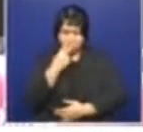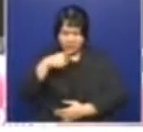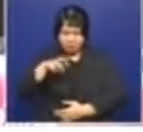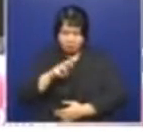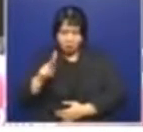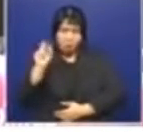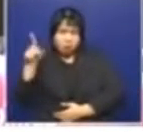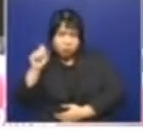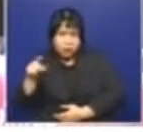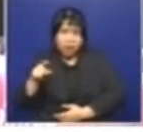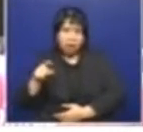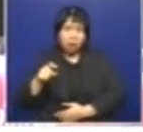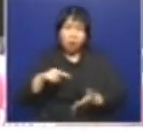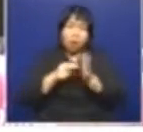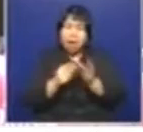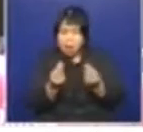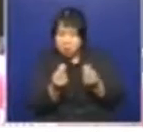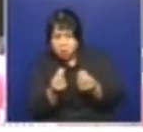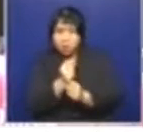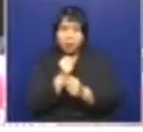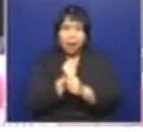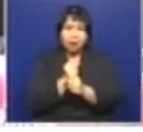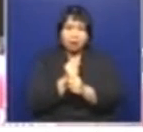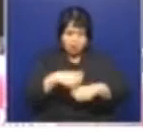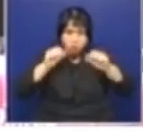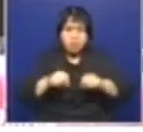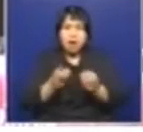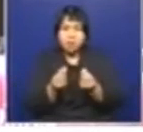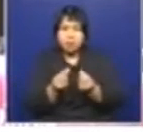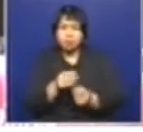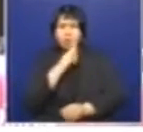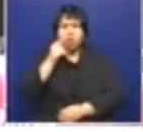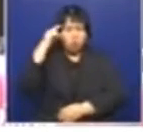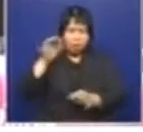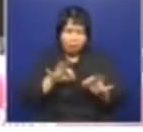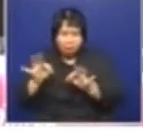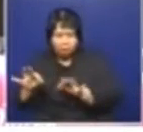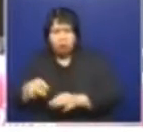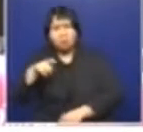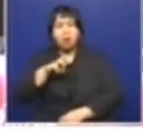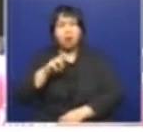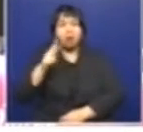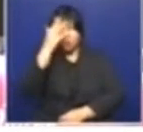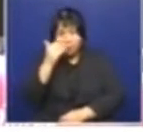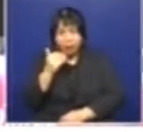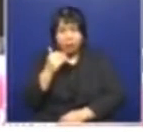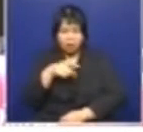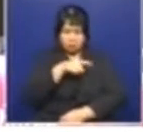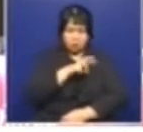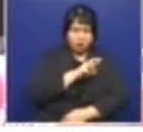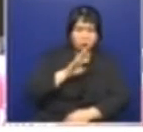านเร่งรีบการออกพรก.คือเร่งรีบถึงอนุมัติถ้ารู้ว่าช้าอย่างนี้ไม่ออกพรก.ทำไมไม่ออกพร